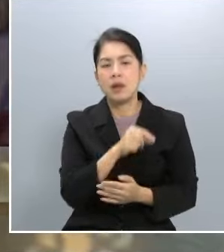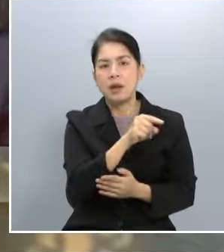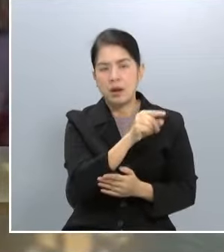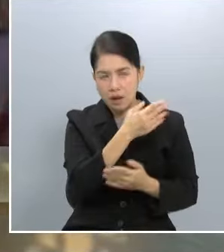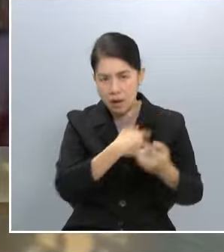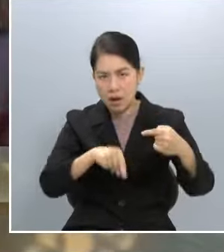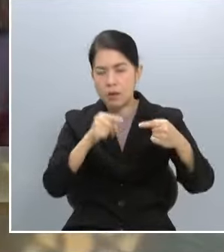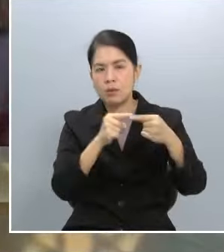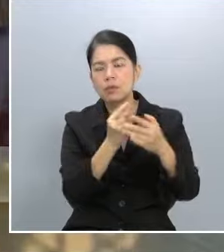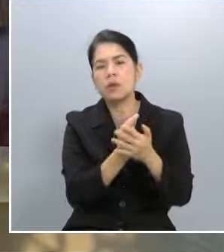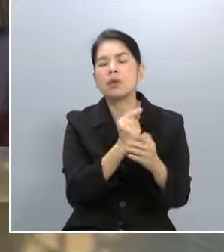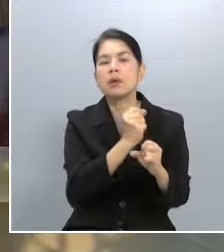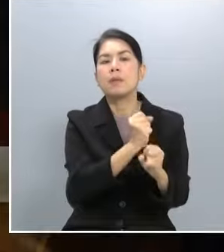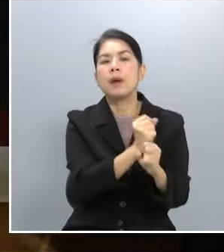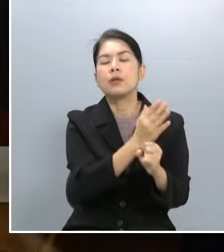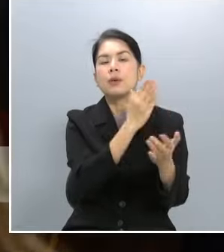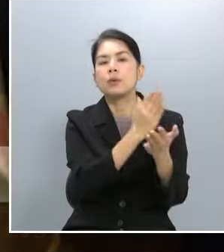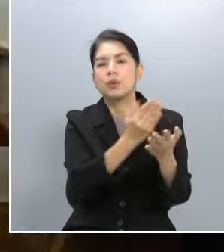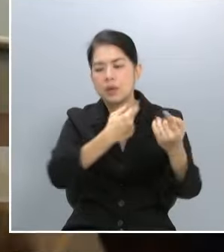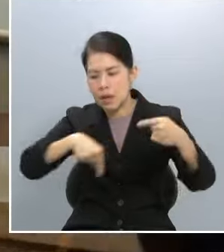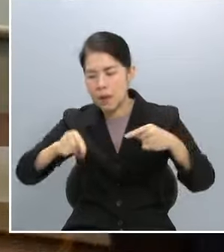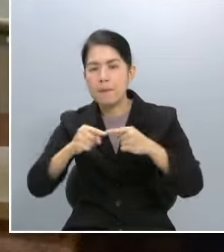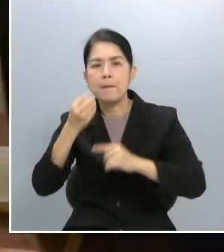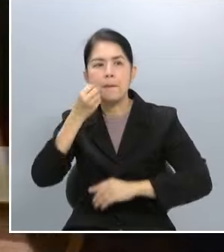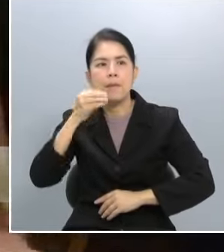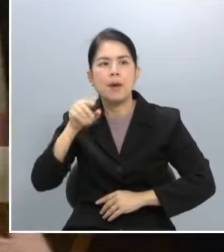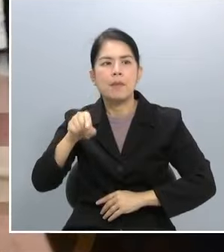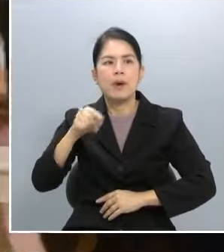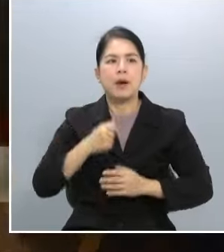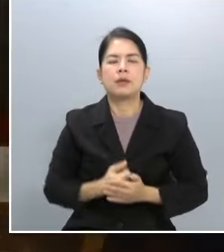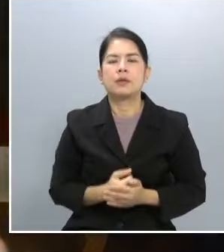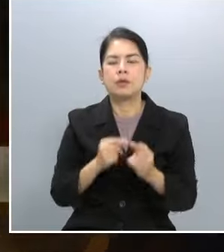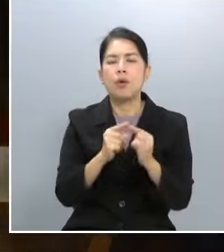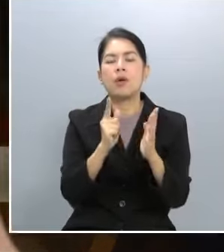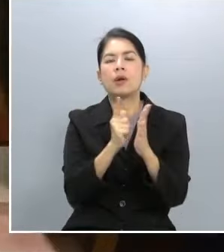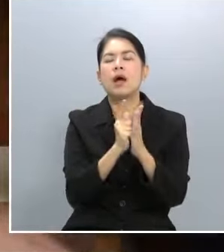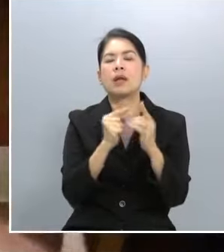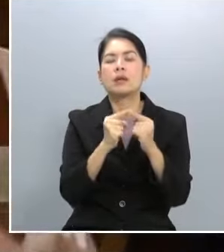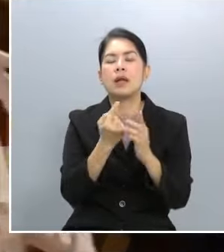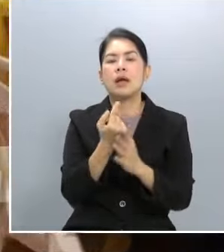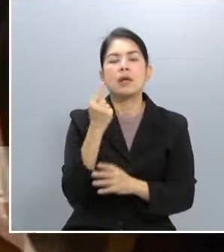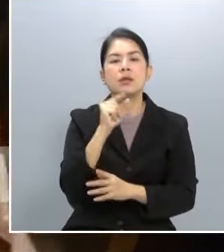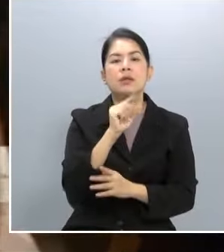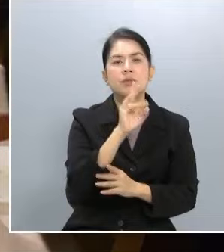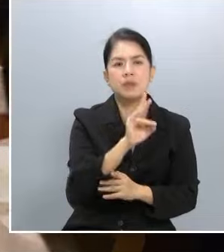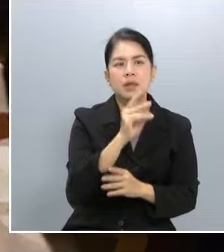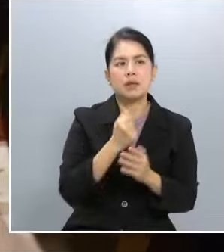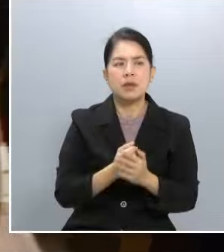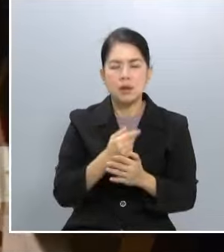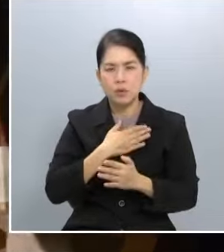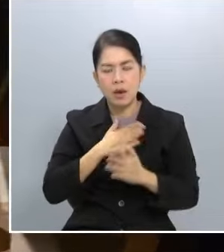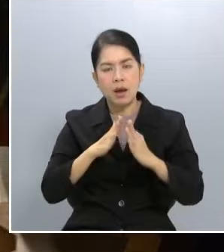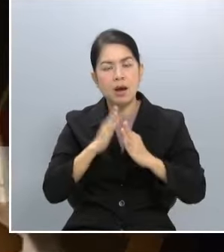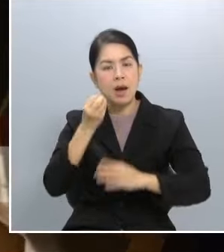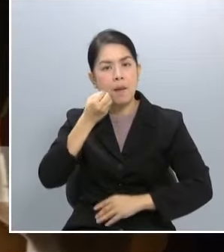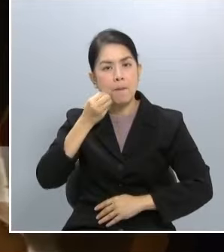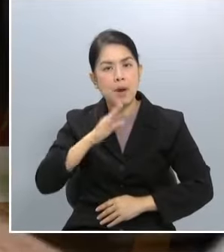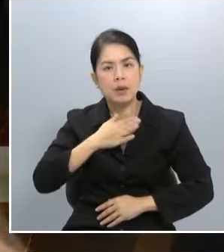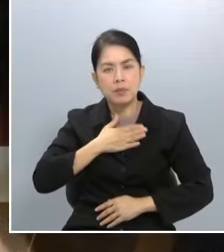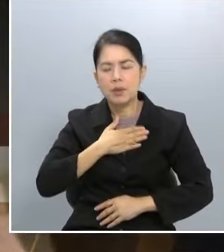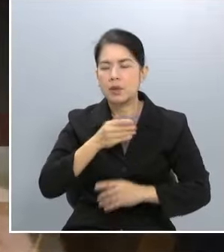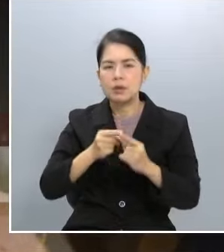แวงเมืองร้อยเอ็ดล่าสุดลา งานตั้งแต่27มกราคมขณะกลับมาอยู่บ้านก็กินเหล้าขาวแล้วก็ยาดอง